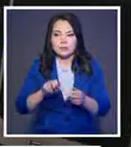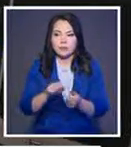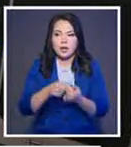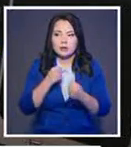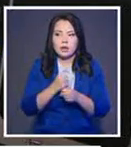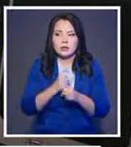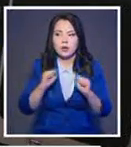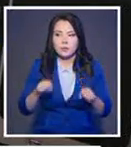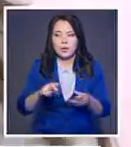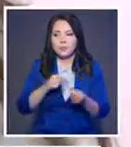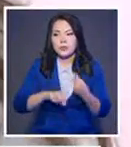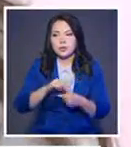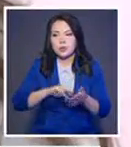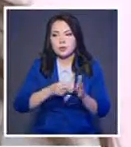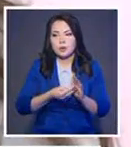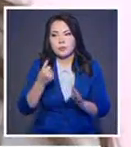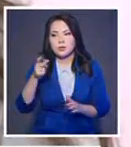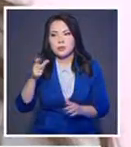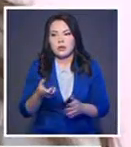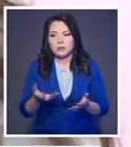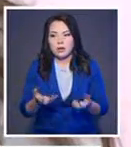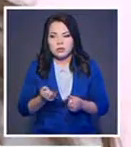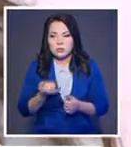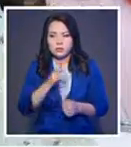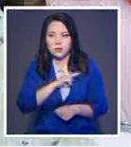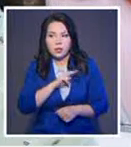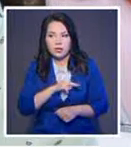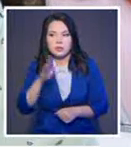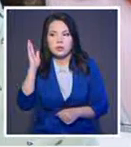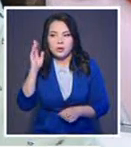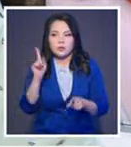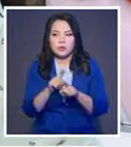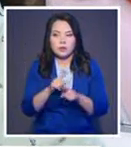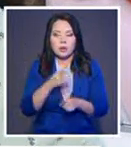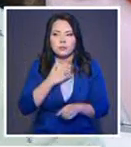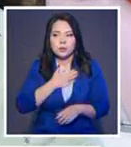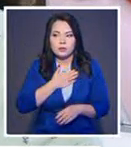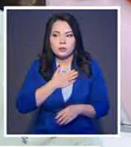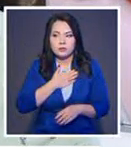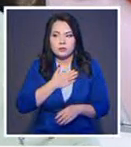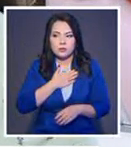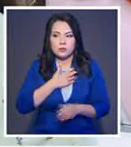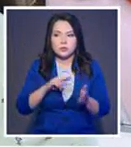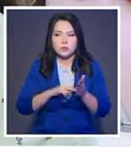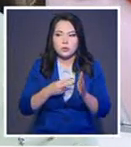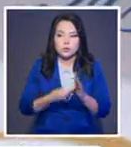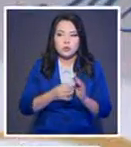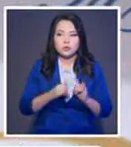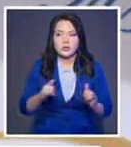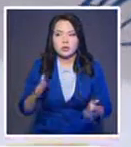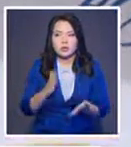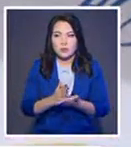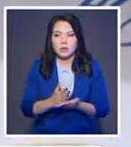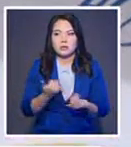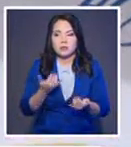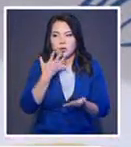бизнес жоспардағыдай бір адам жұмысқа алынды. Ол кісі жұмыс істеп жатыр. Енді келешекте бізде енді жоспарларымыз өте көп.